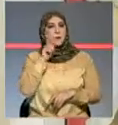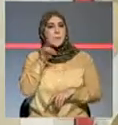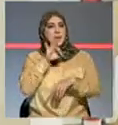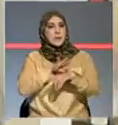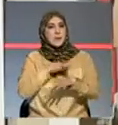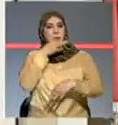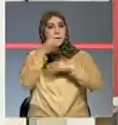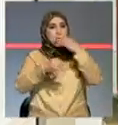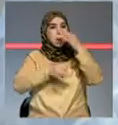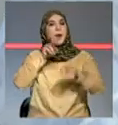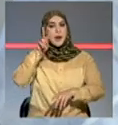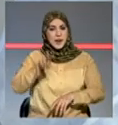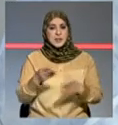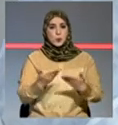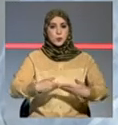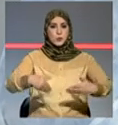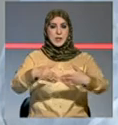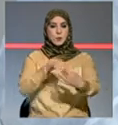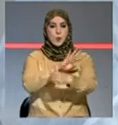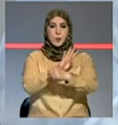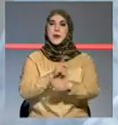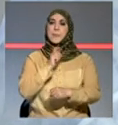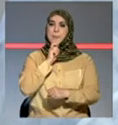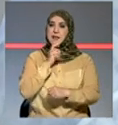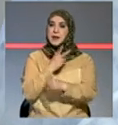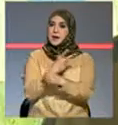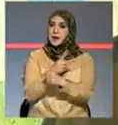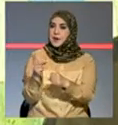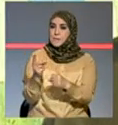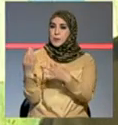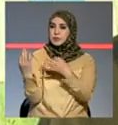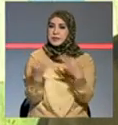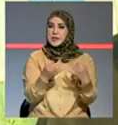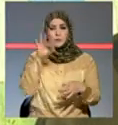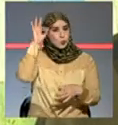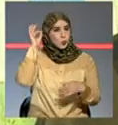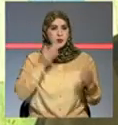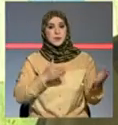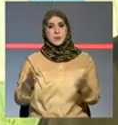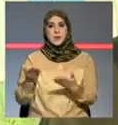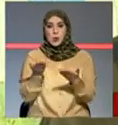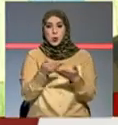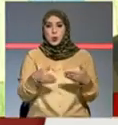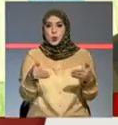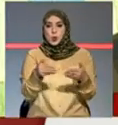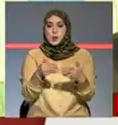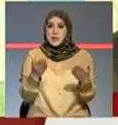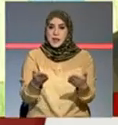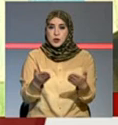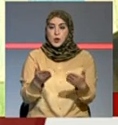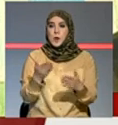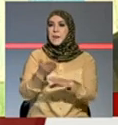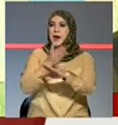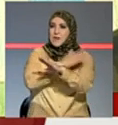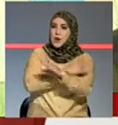خليل أكدت أن الوضع الوبائي ما زال خطيرا ودقيقا. هو الوضع معناتها عنده برشا من اللي هو